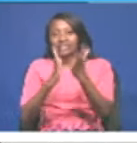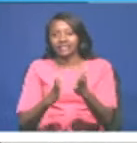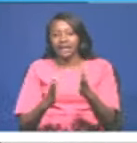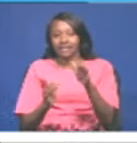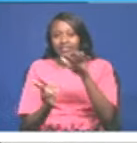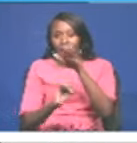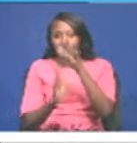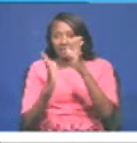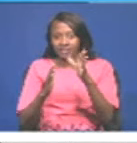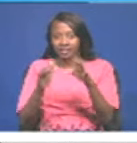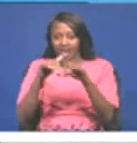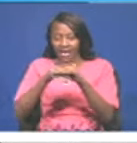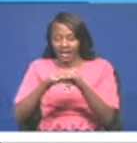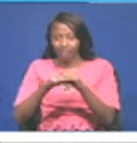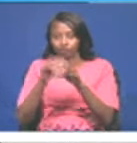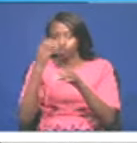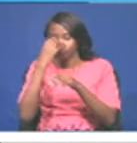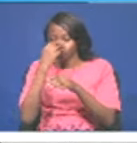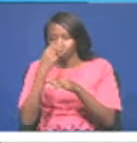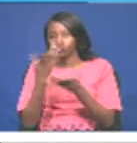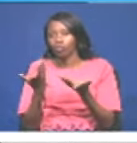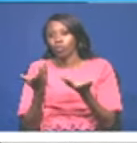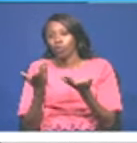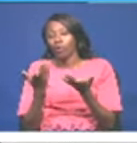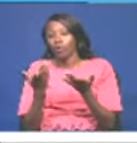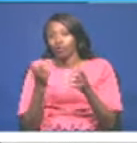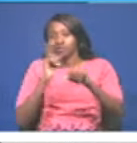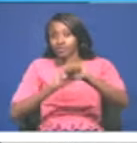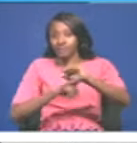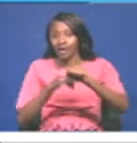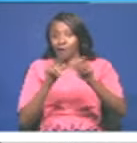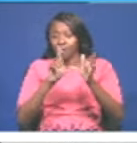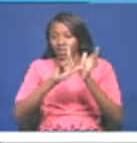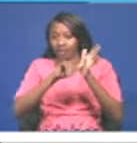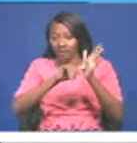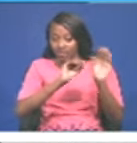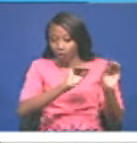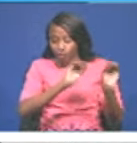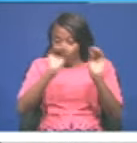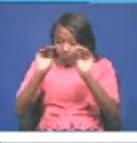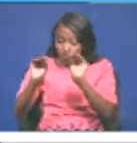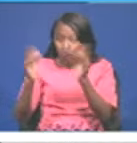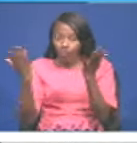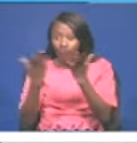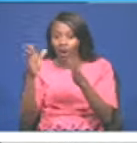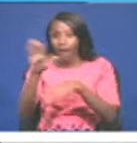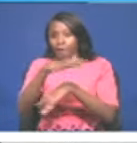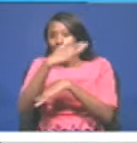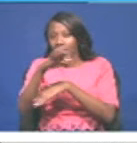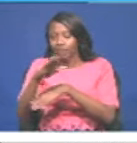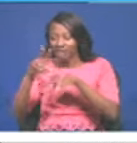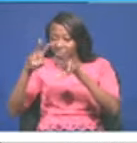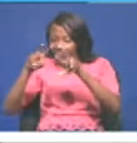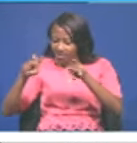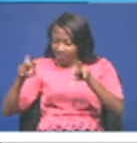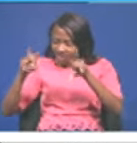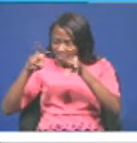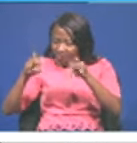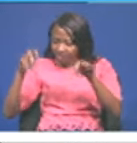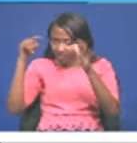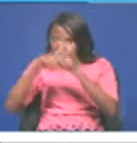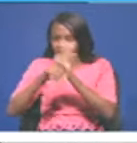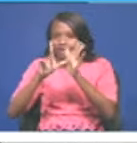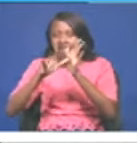kama alivyowateua hii leo, na hapo awali basi watakuwa wanapelekwa pale bungeni kuweza kudhibitiwa, na hapo basi hapo baadaye wakaweza kuapishwa